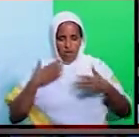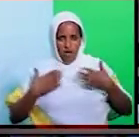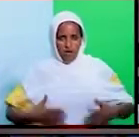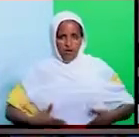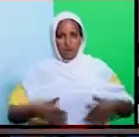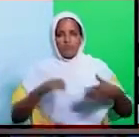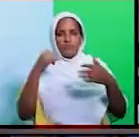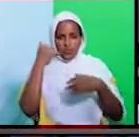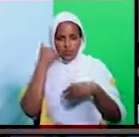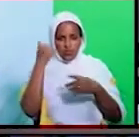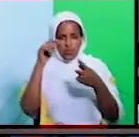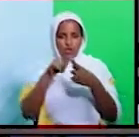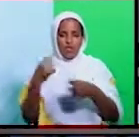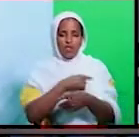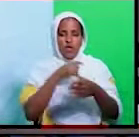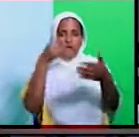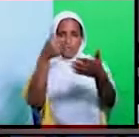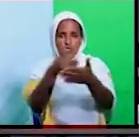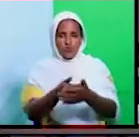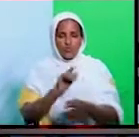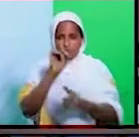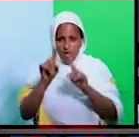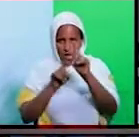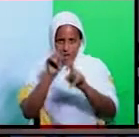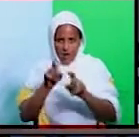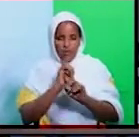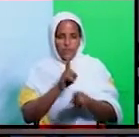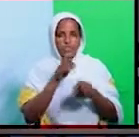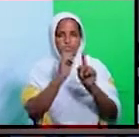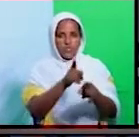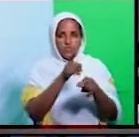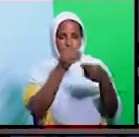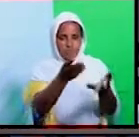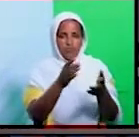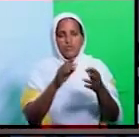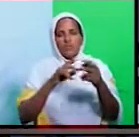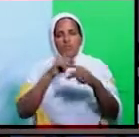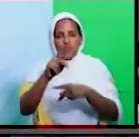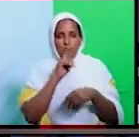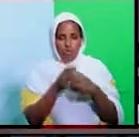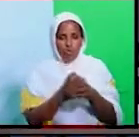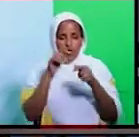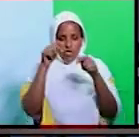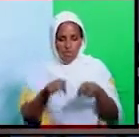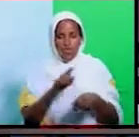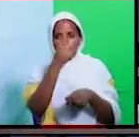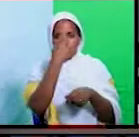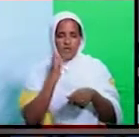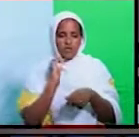ማጥፋት በእውነቱ እንደው ጦር አውርድ እንዳይሆንና ወደ ስህተት እንዳንገባ በጣም መጠንቀቅ ያስፈልጋል።